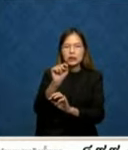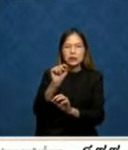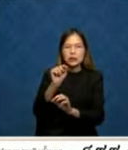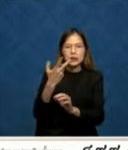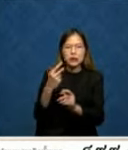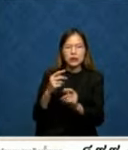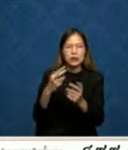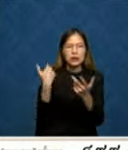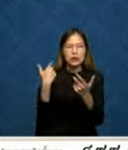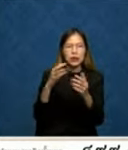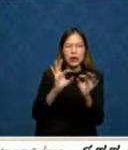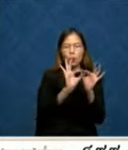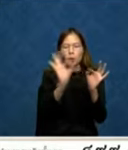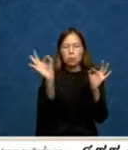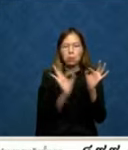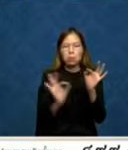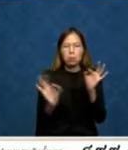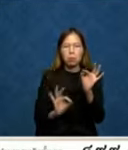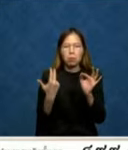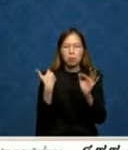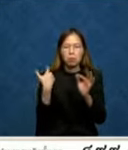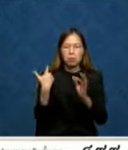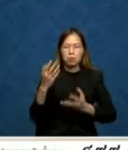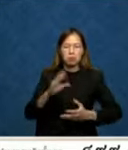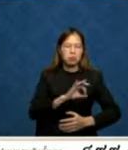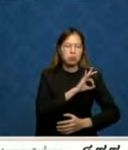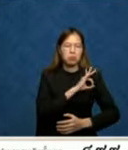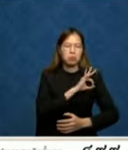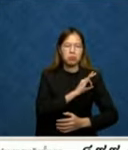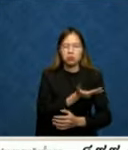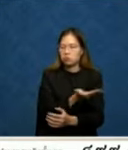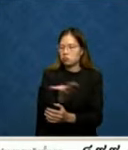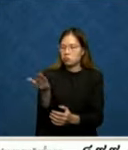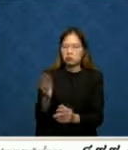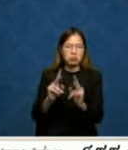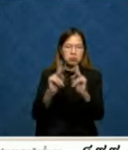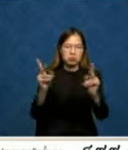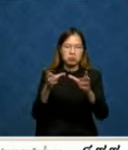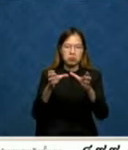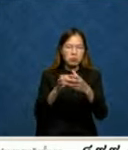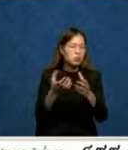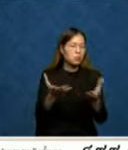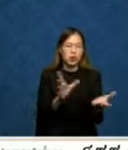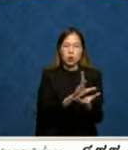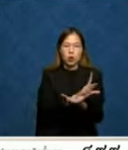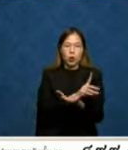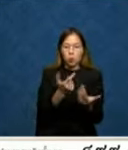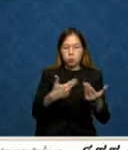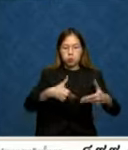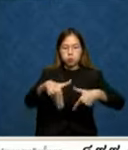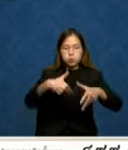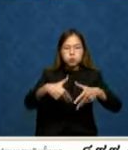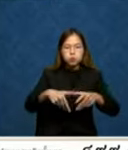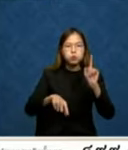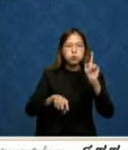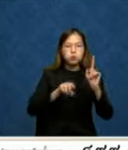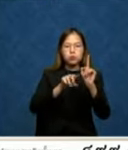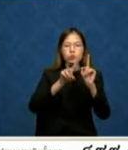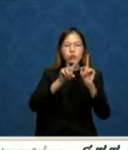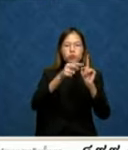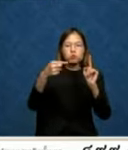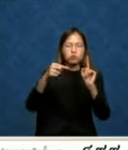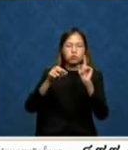ารูปประโยคที่ได้มีการนำเสนอต่อท่านสมาชิกเองท่านกรรมาธิการเองหรือสังคมนะครับ 1.2 ถึง 1.8